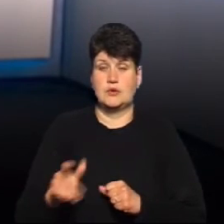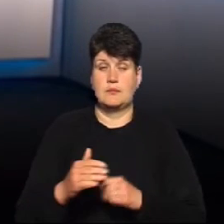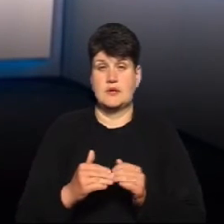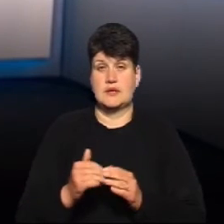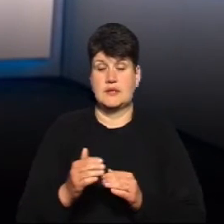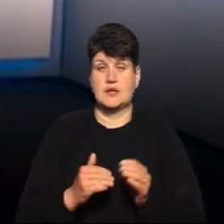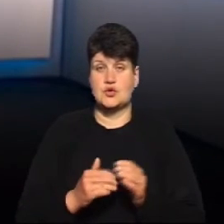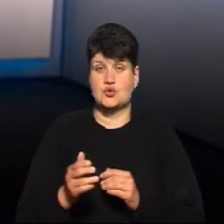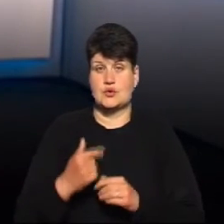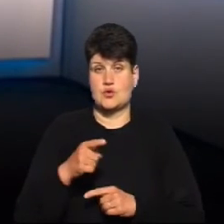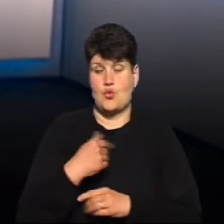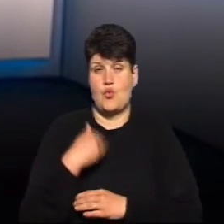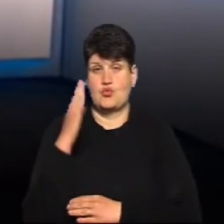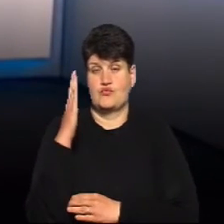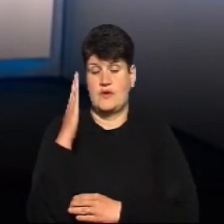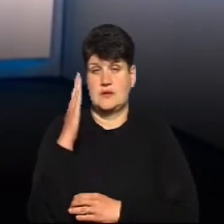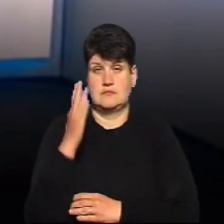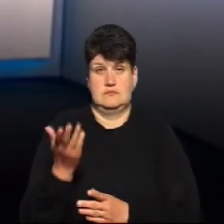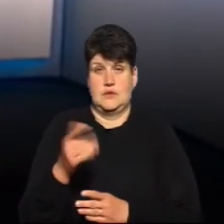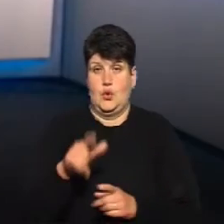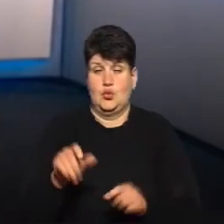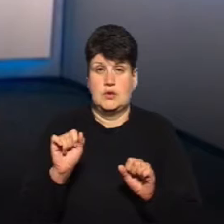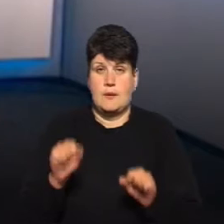нього проголосували. Люди можуть, скажімо так, відмінити